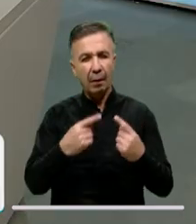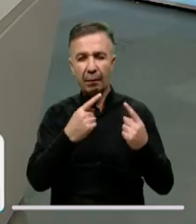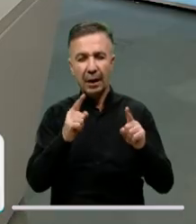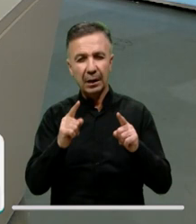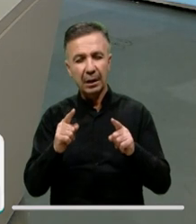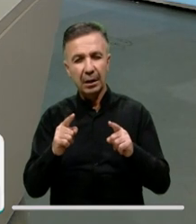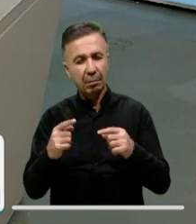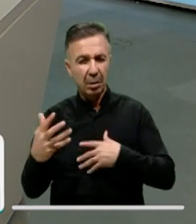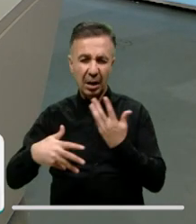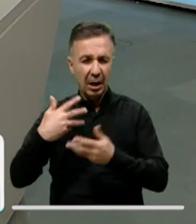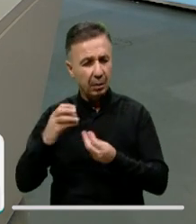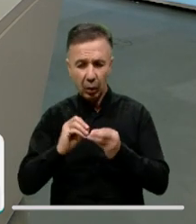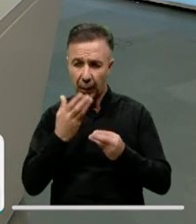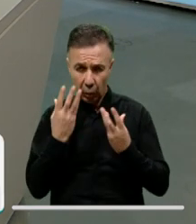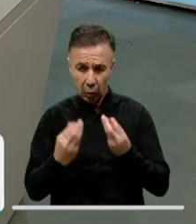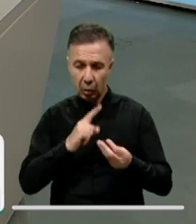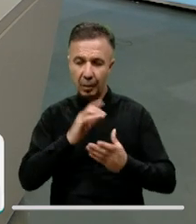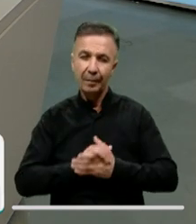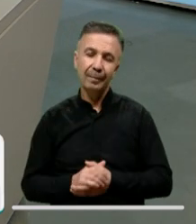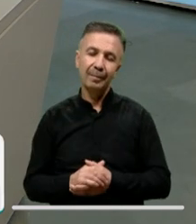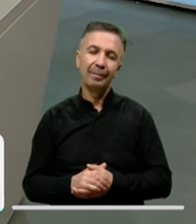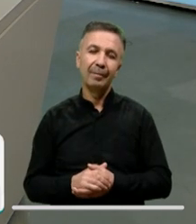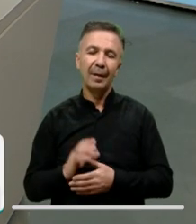dersiniz? Yani değerli kardeşim, bu